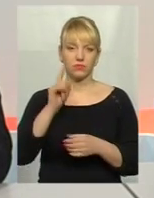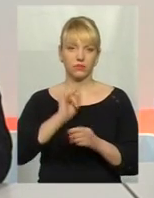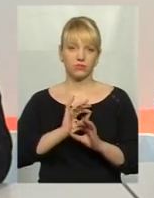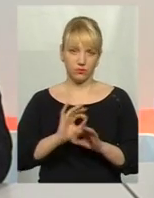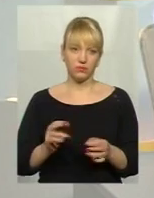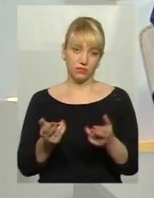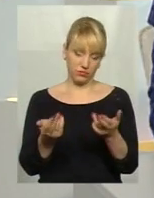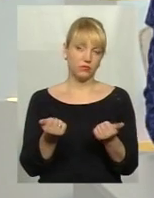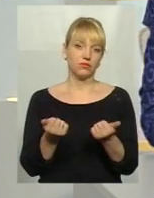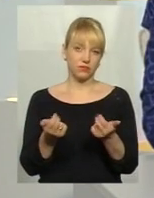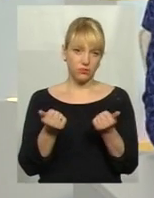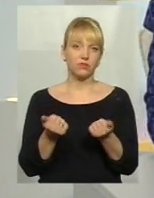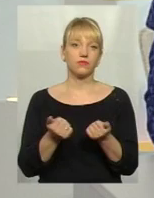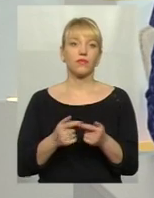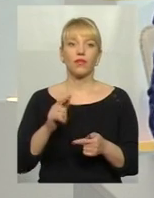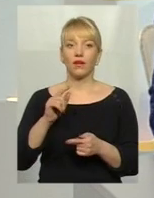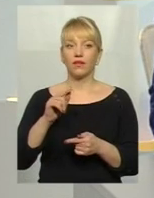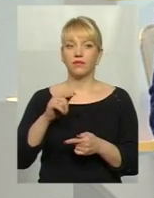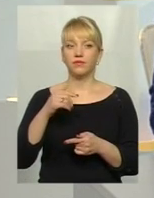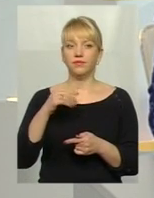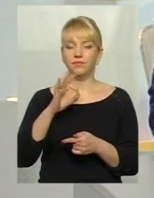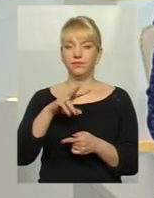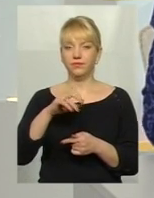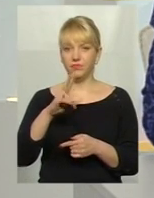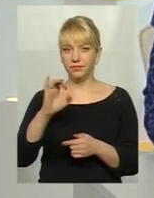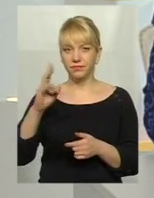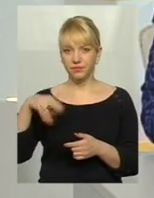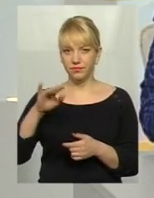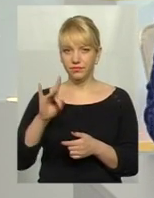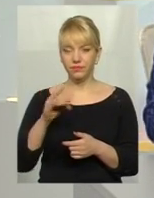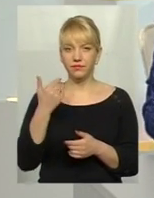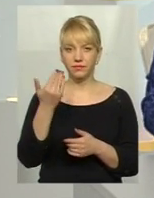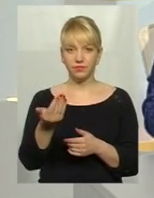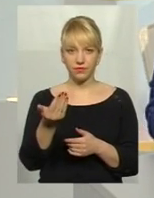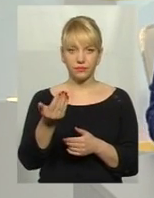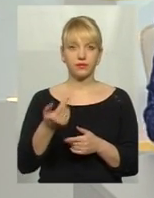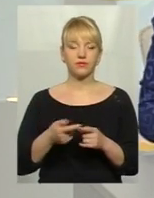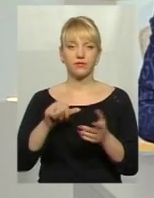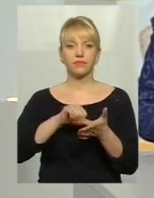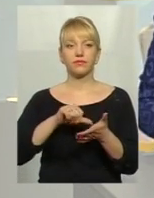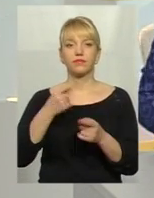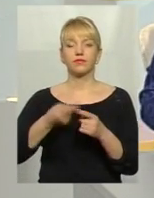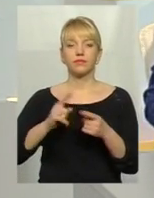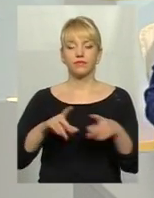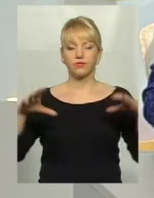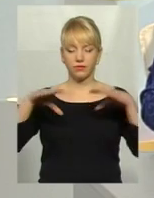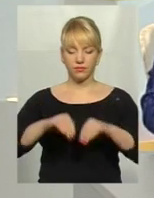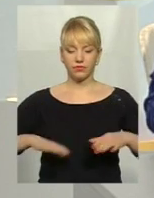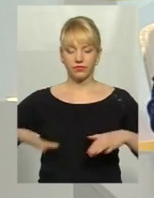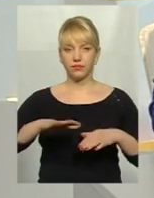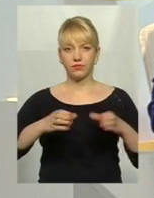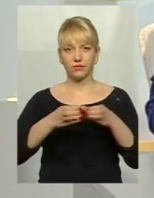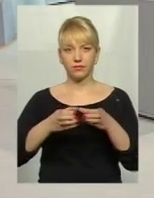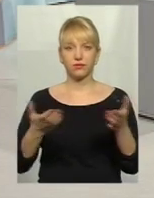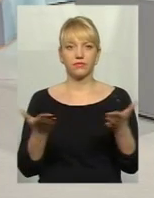Так. Скажіть, будь ласка, пане Олександре, ви та представник тієї об'єднаної тергромади,